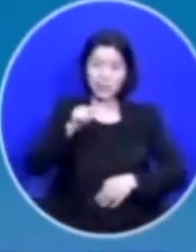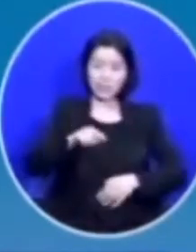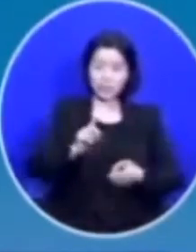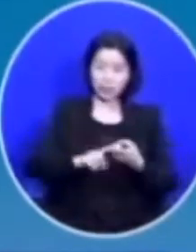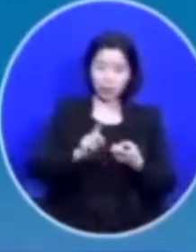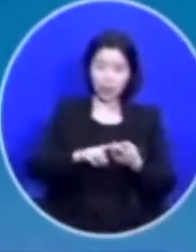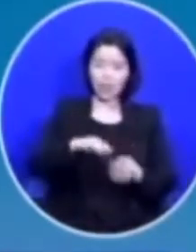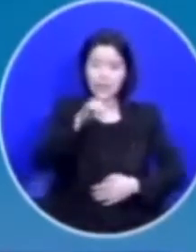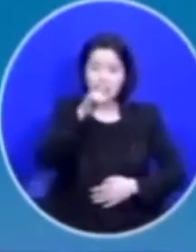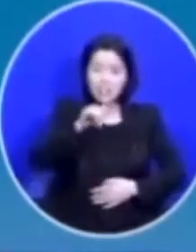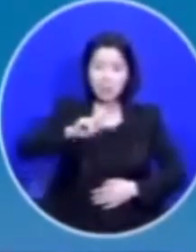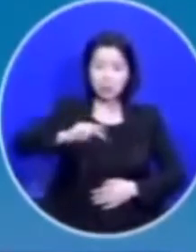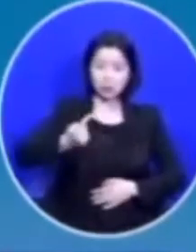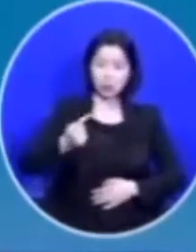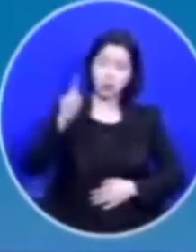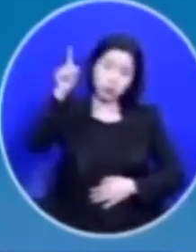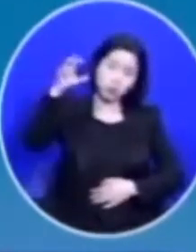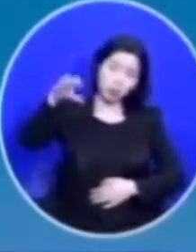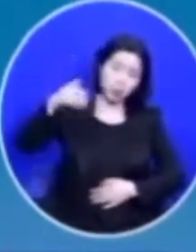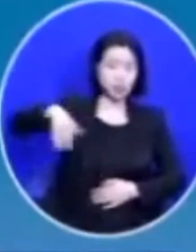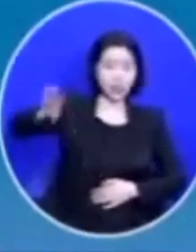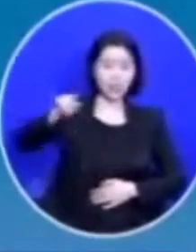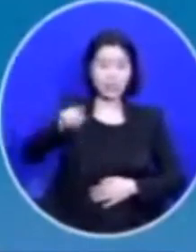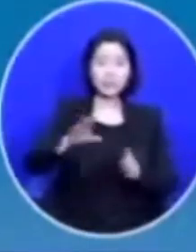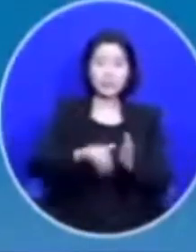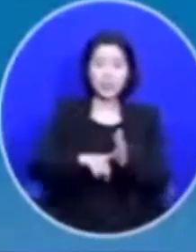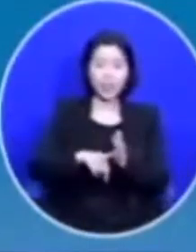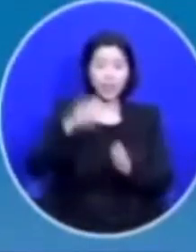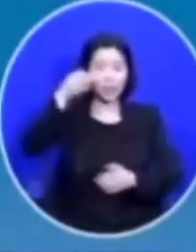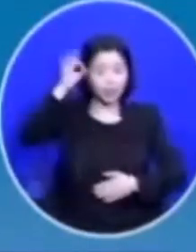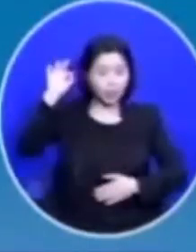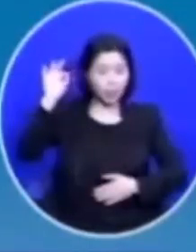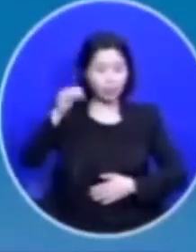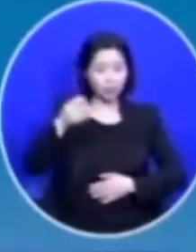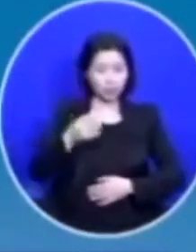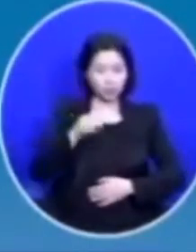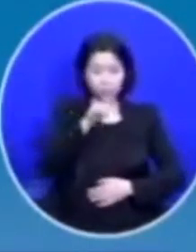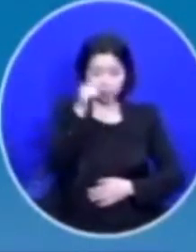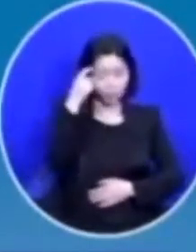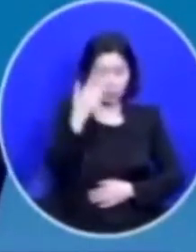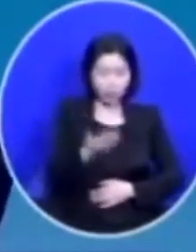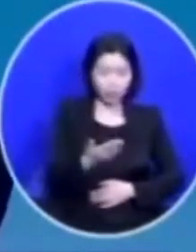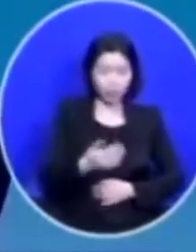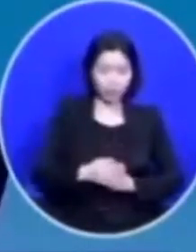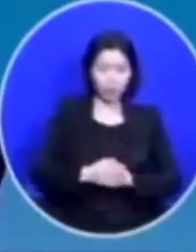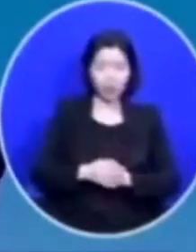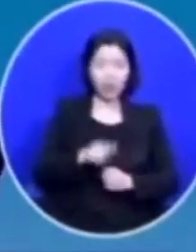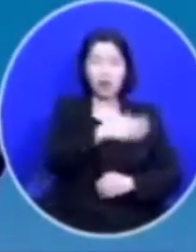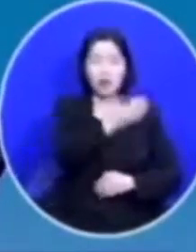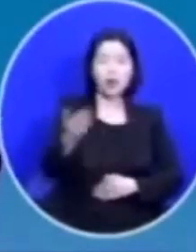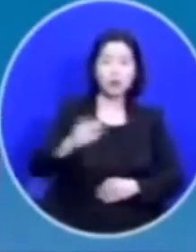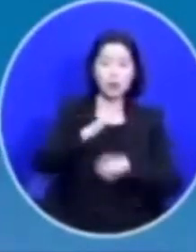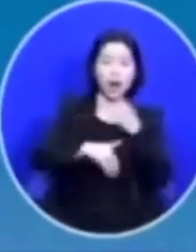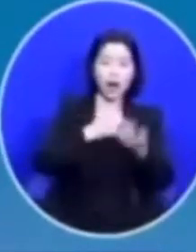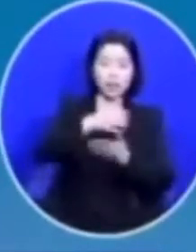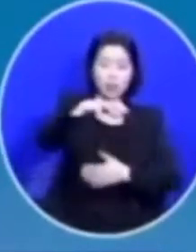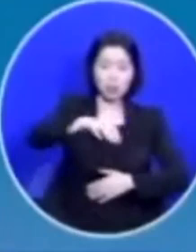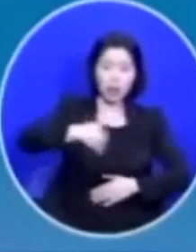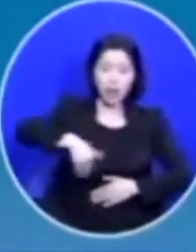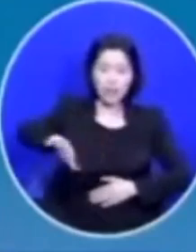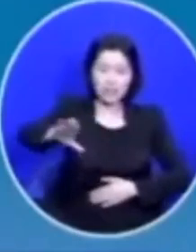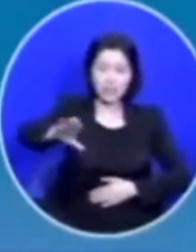있었다 하더라도 천국가는 그 때 그 생각이 날까요 여러분이 하나님 앞에 갔을 때에 하나님께서